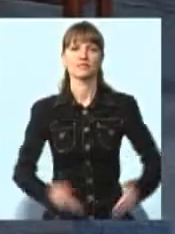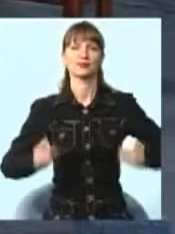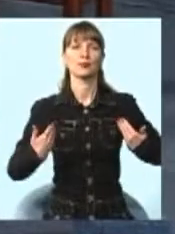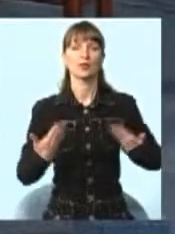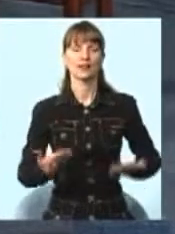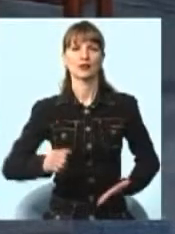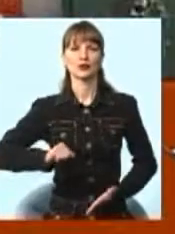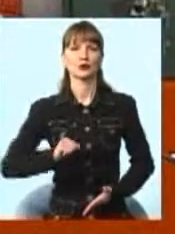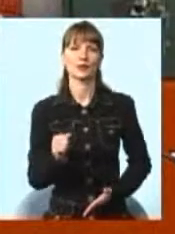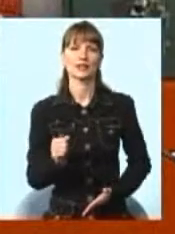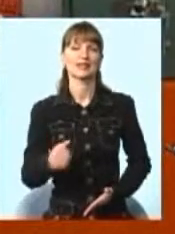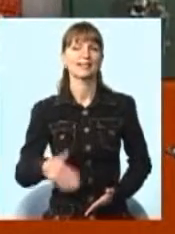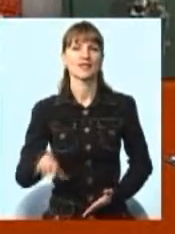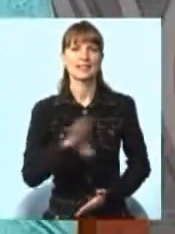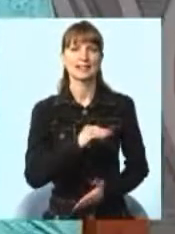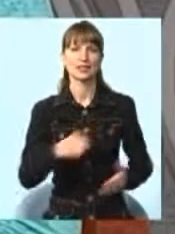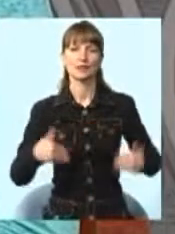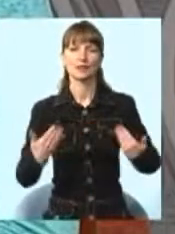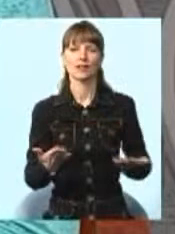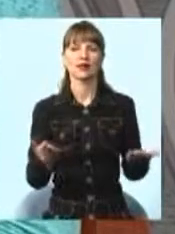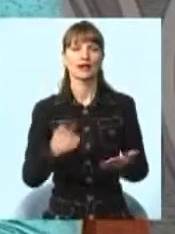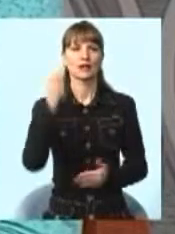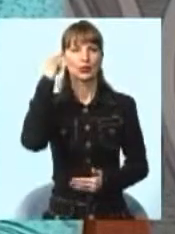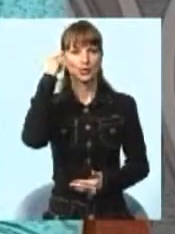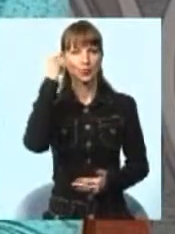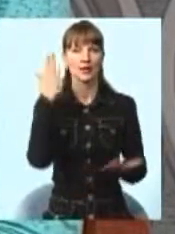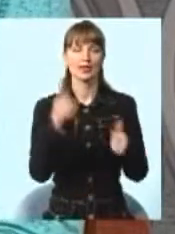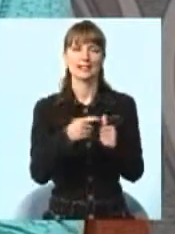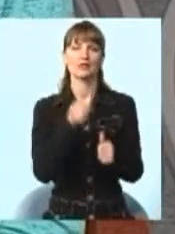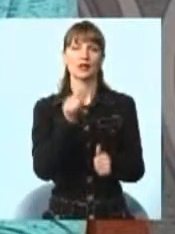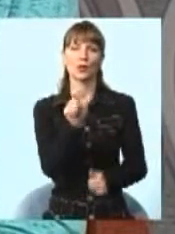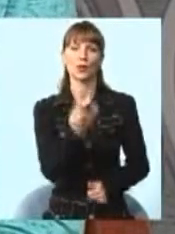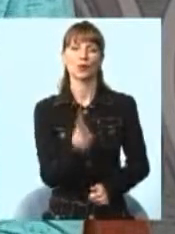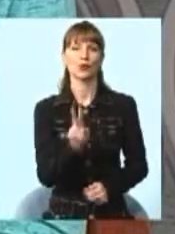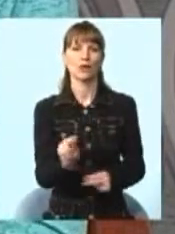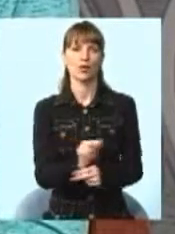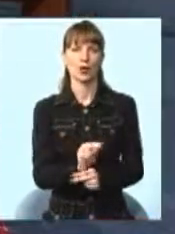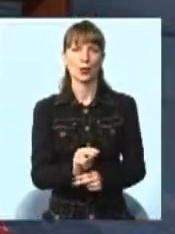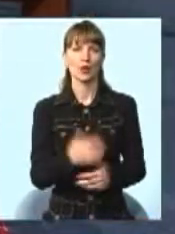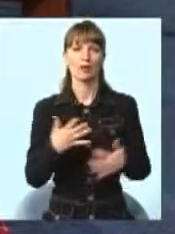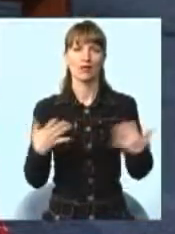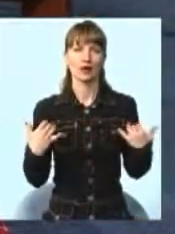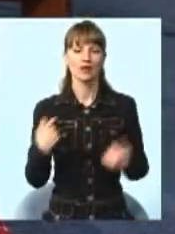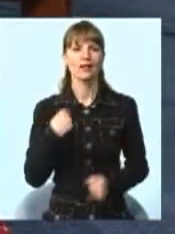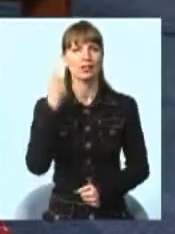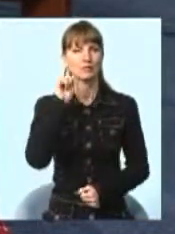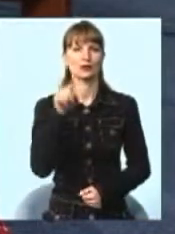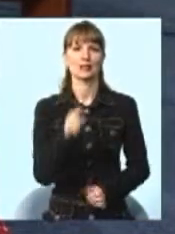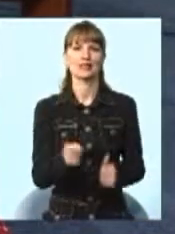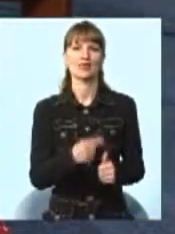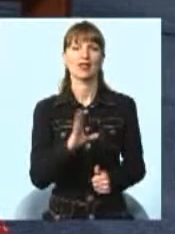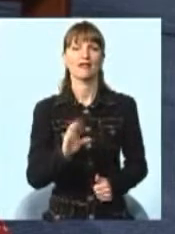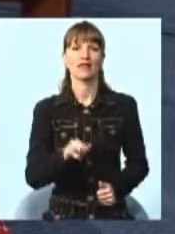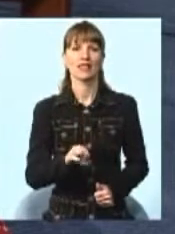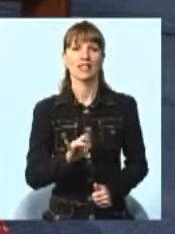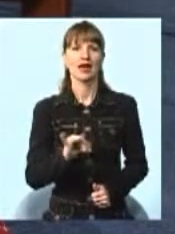Привіт, привіт, друзі! Всім привіт! Як гадаєте, як звуть тих людей, хто лікує тварин? Я гадаю, що їх звати